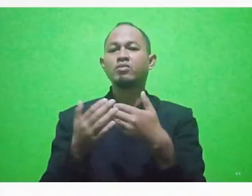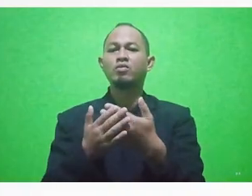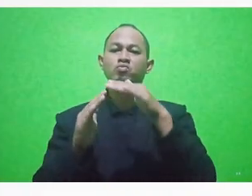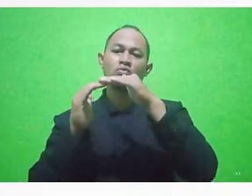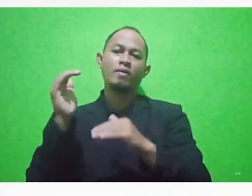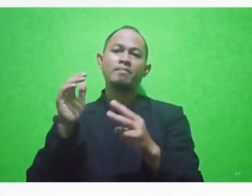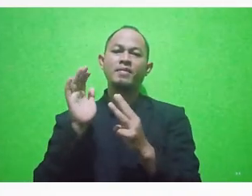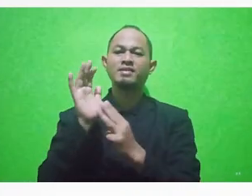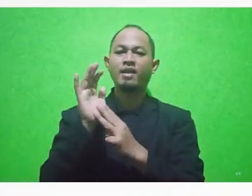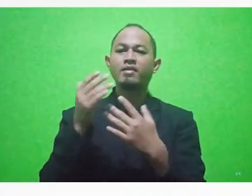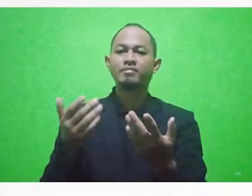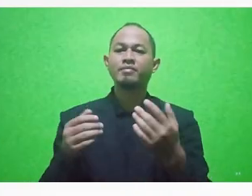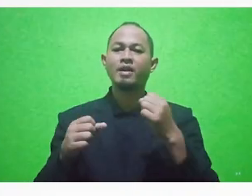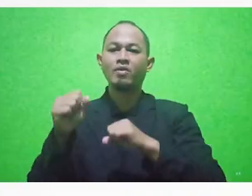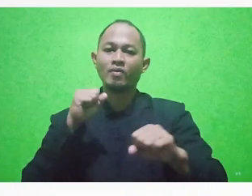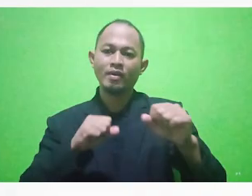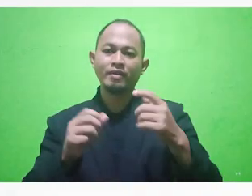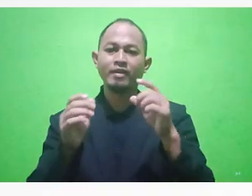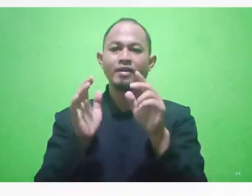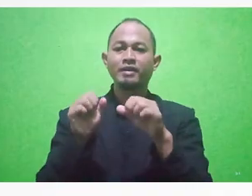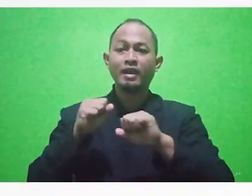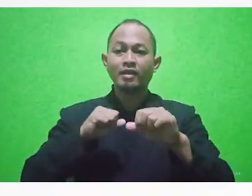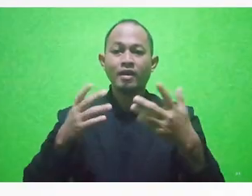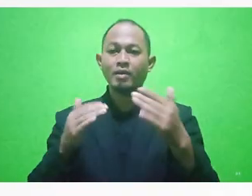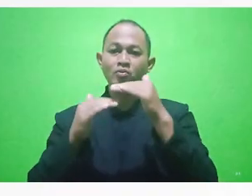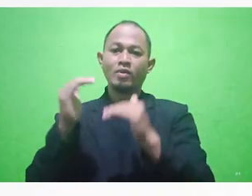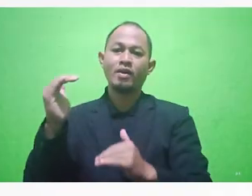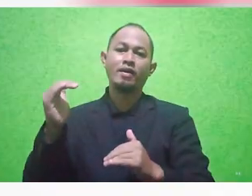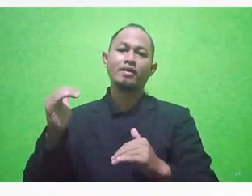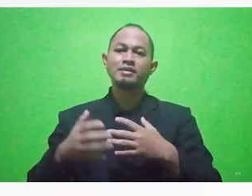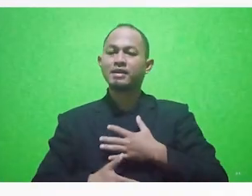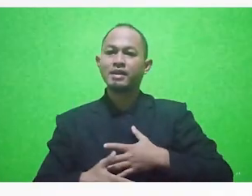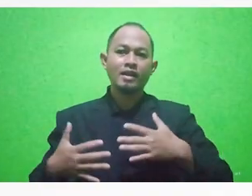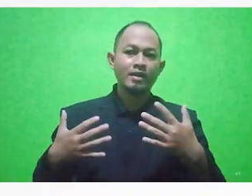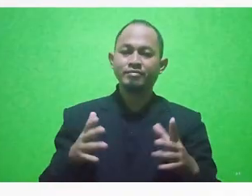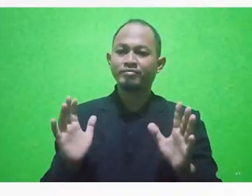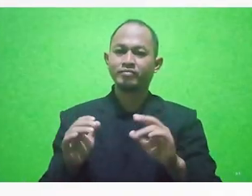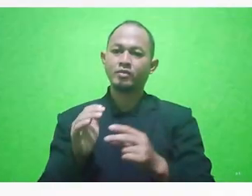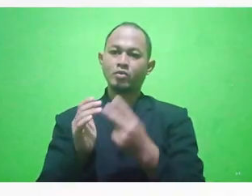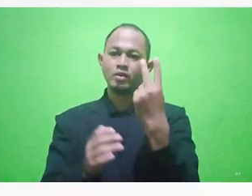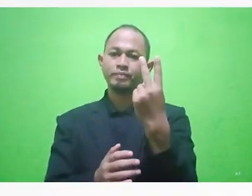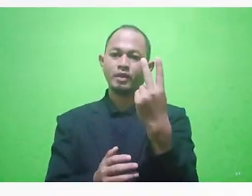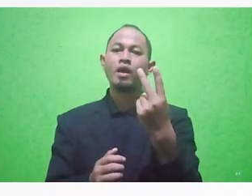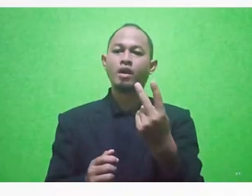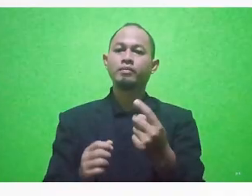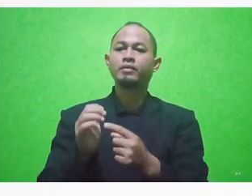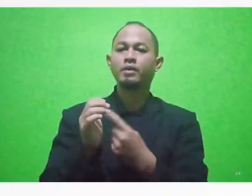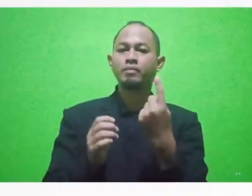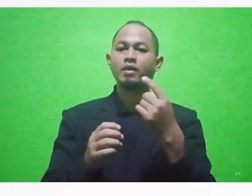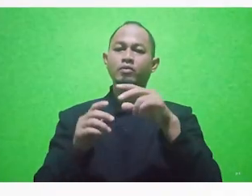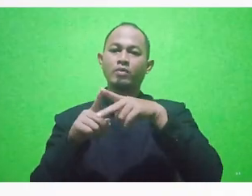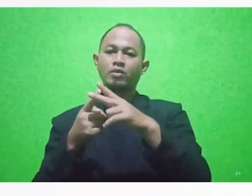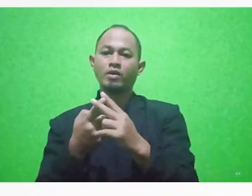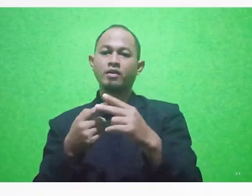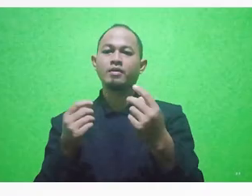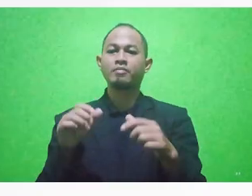lingkungan, melakukan berbagai kegiatan untuk mengurangi kecemasan dan ketakutan. Kedua, kategori kelembagaan yang mencakup